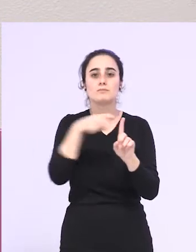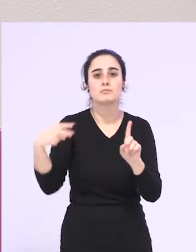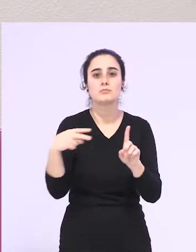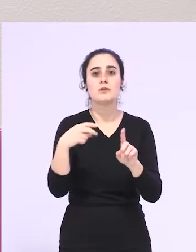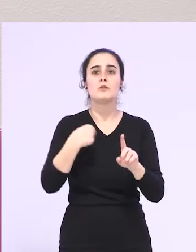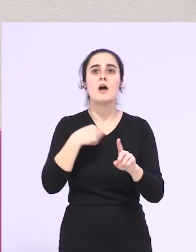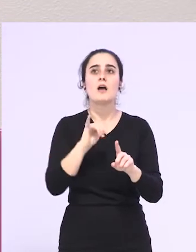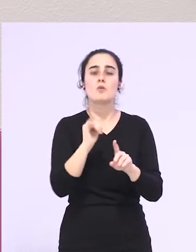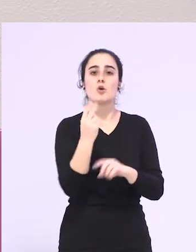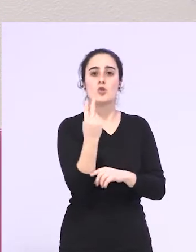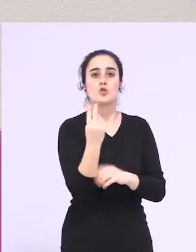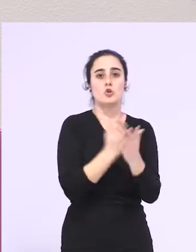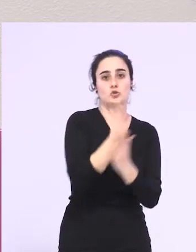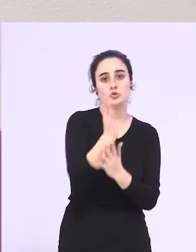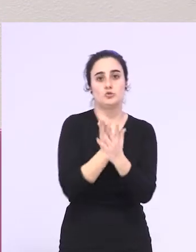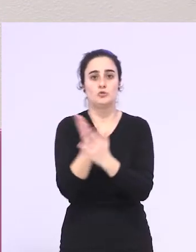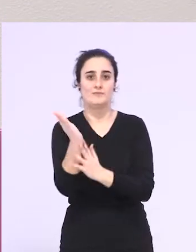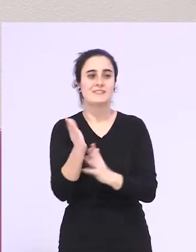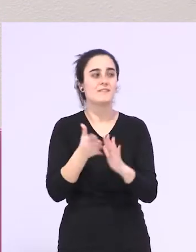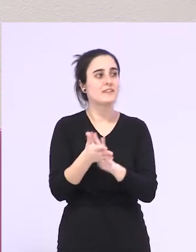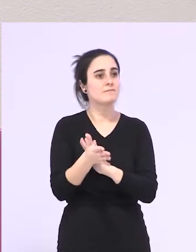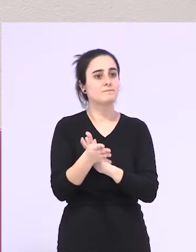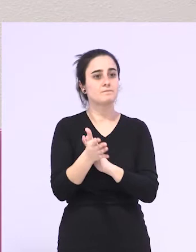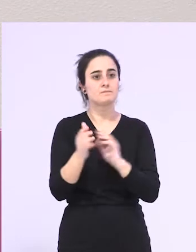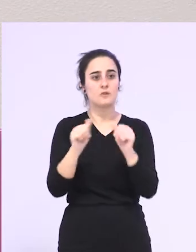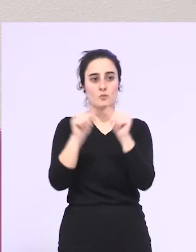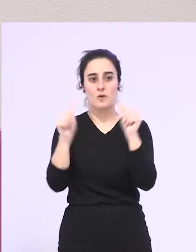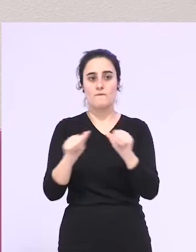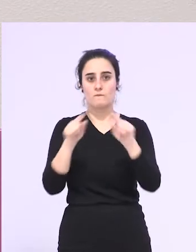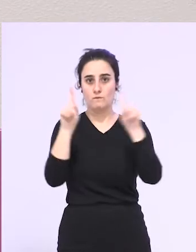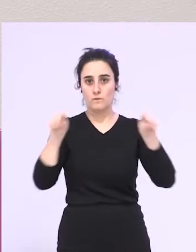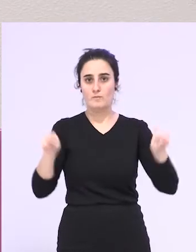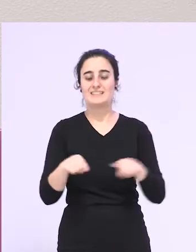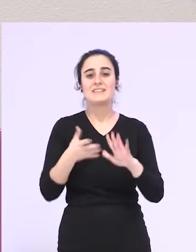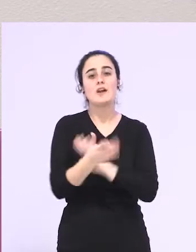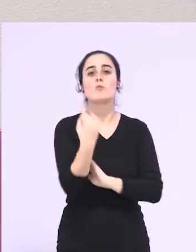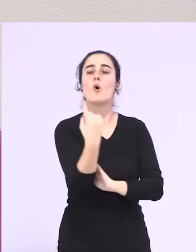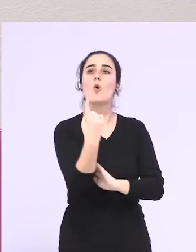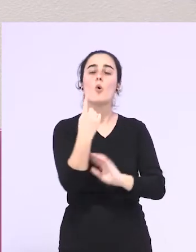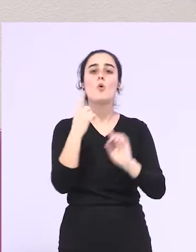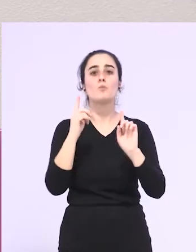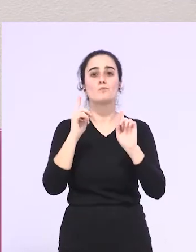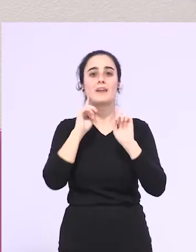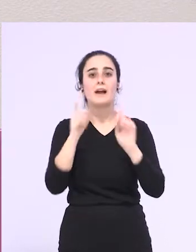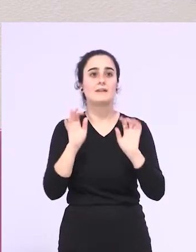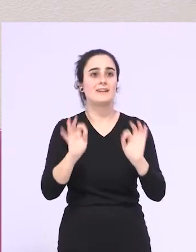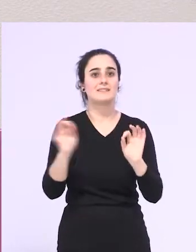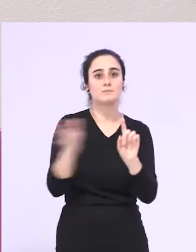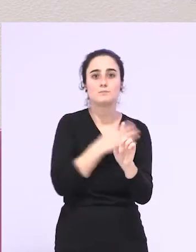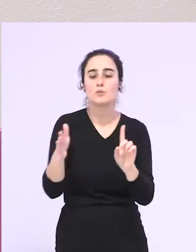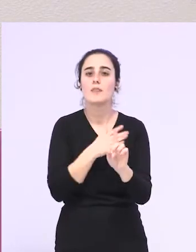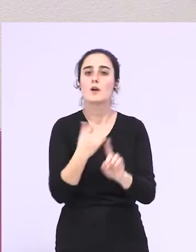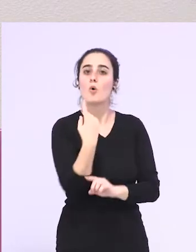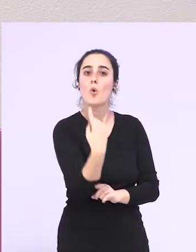azaletan erabiltzen da ideia hori, ez? Nolabait eraso bat ez dala inoiz bakarrikan toki zehatz